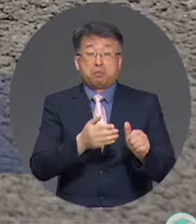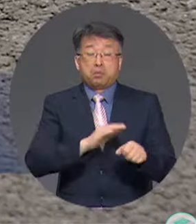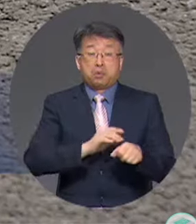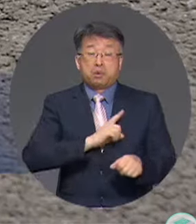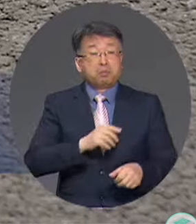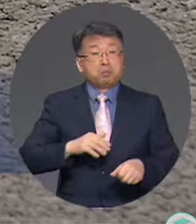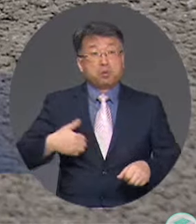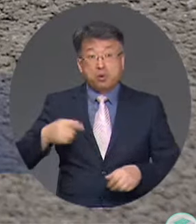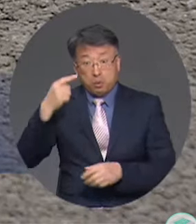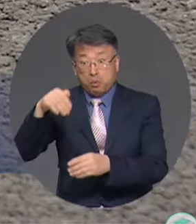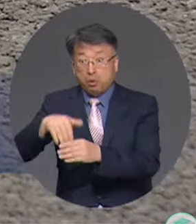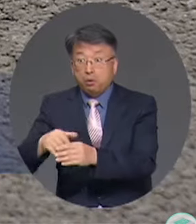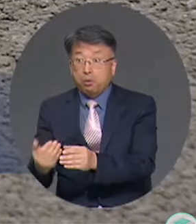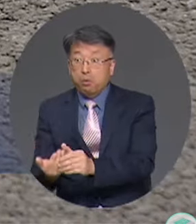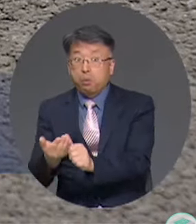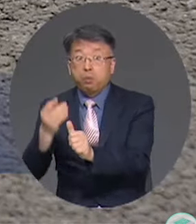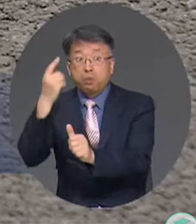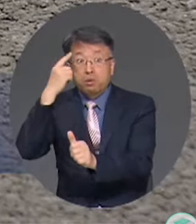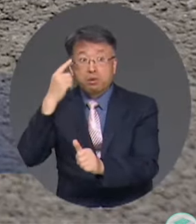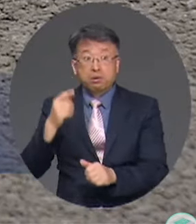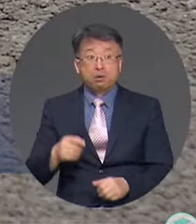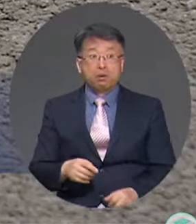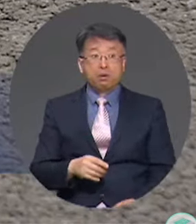여기 왜 생긴 것 같으세요?